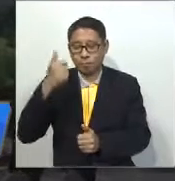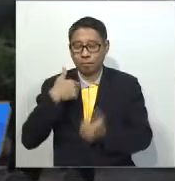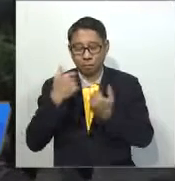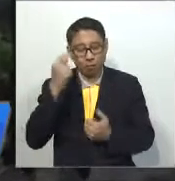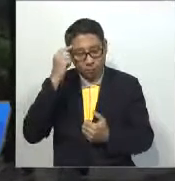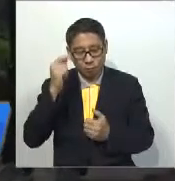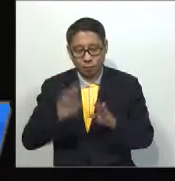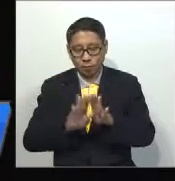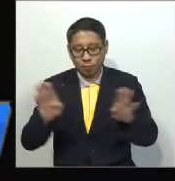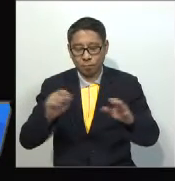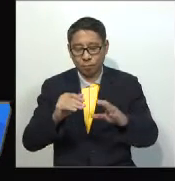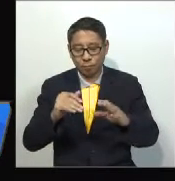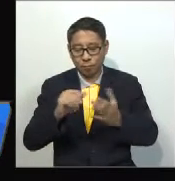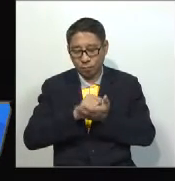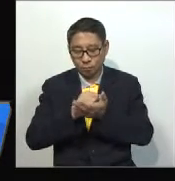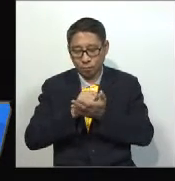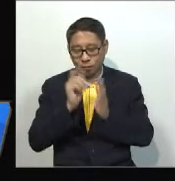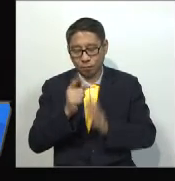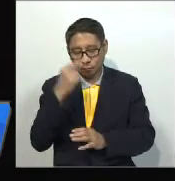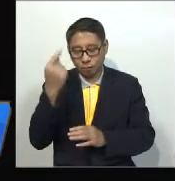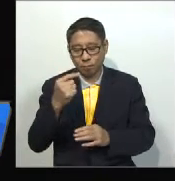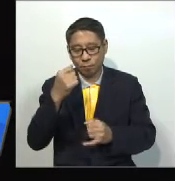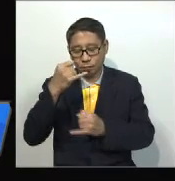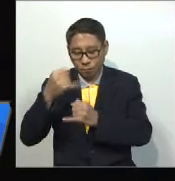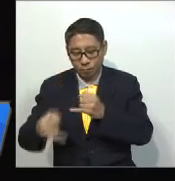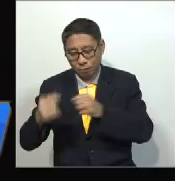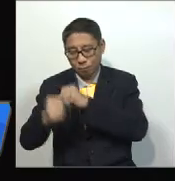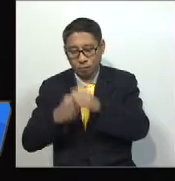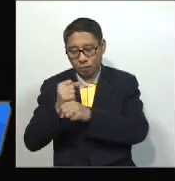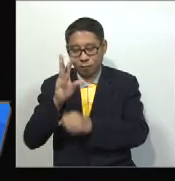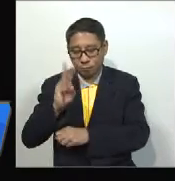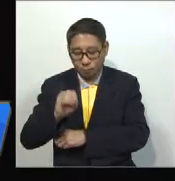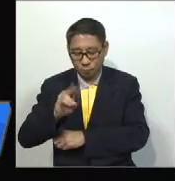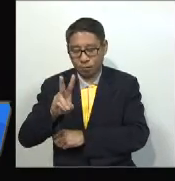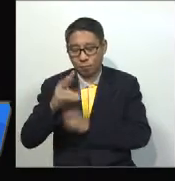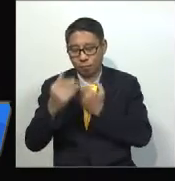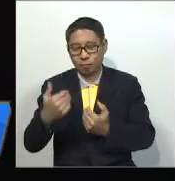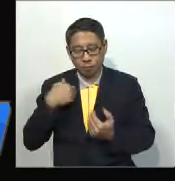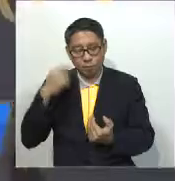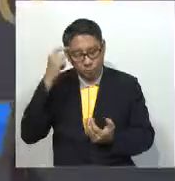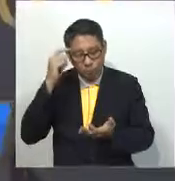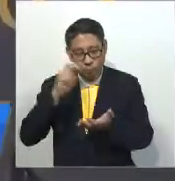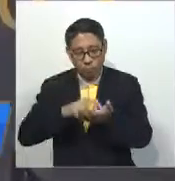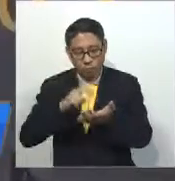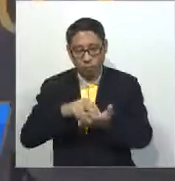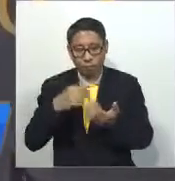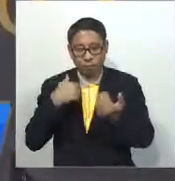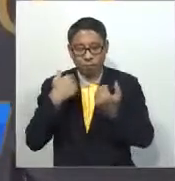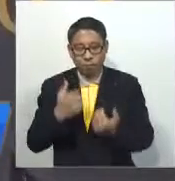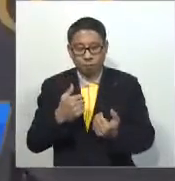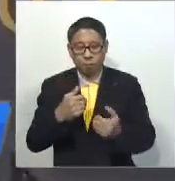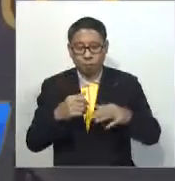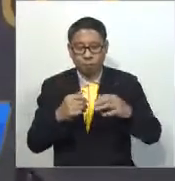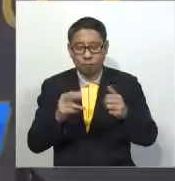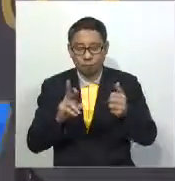น่าจะเปิดให้บริการแก่นักท่องเที่ยวประมาณปลายปี2562นี้รับรองว่าแม้ที่นี่จะ